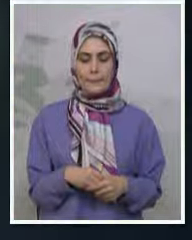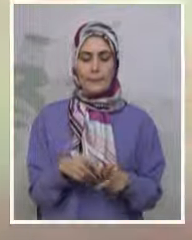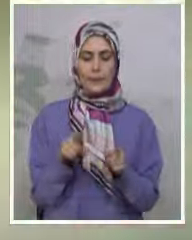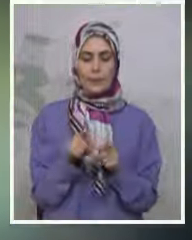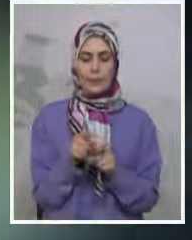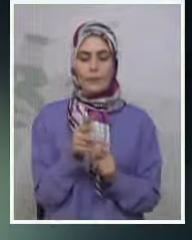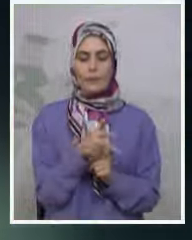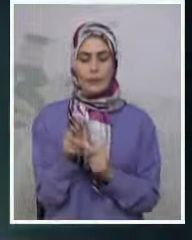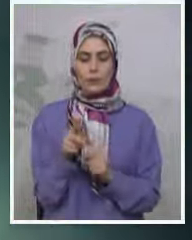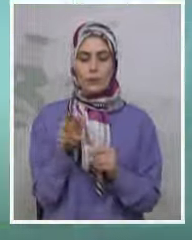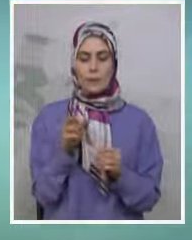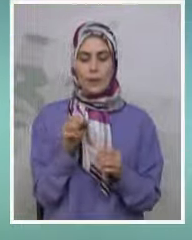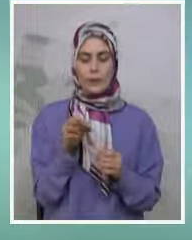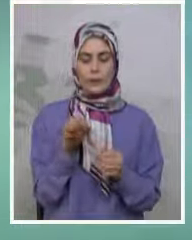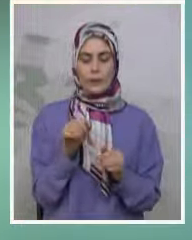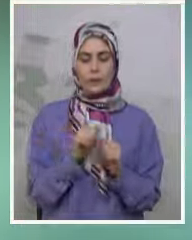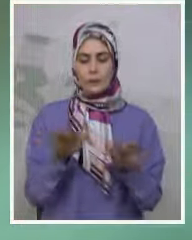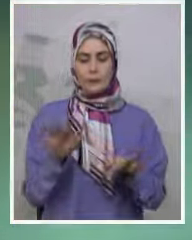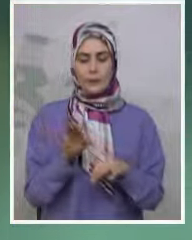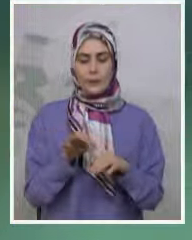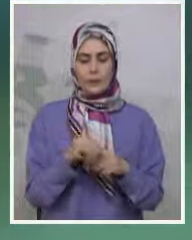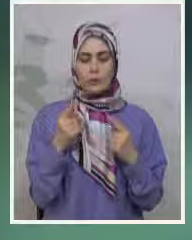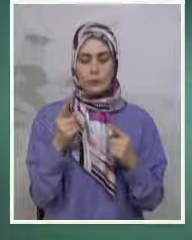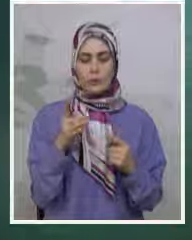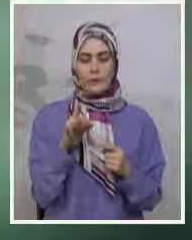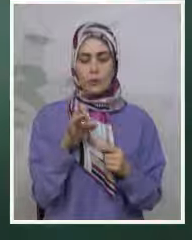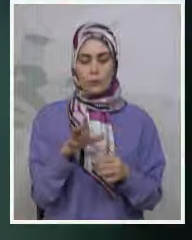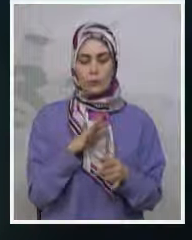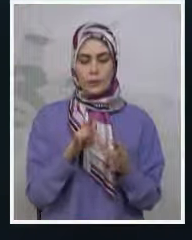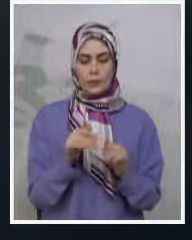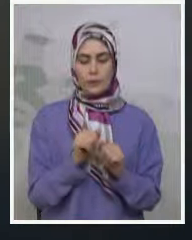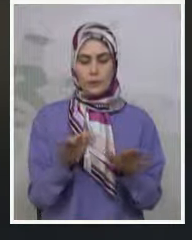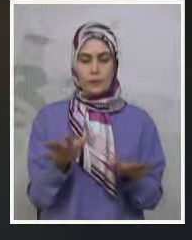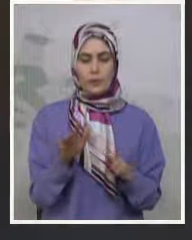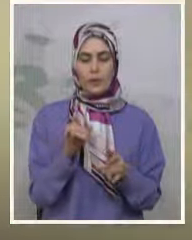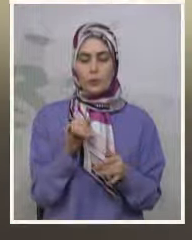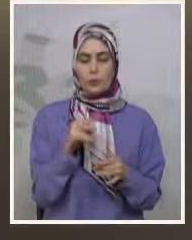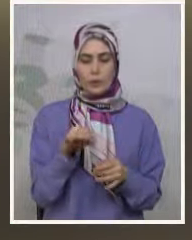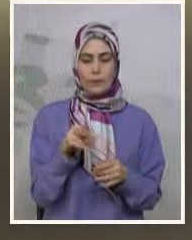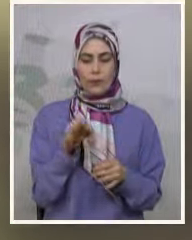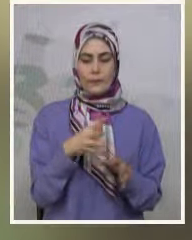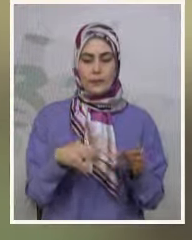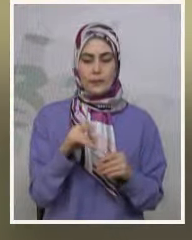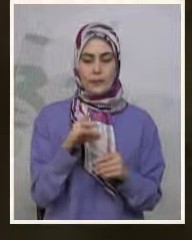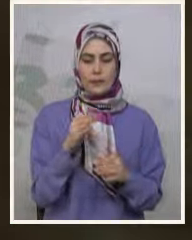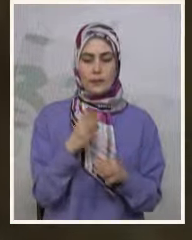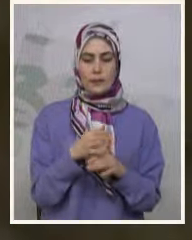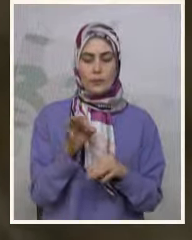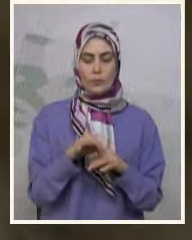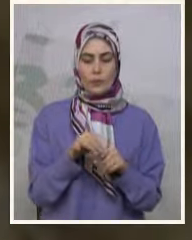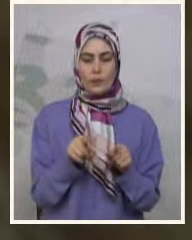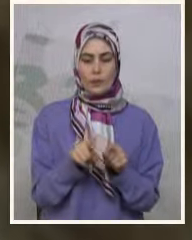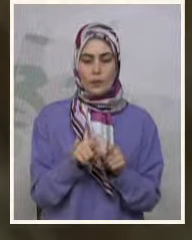Такое видео о массовом заболевании крупнорогатого скота завирусилось на просторах интернета. Неужели по всей стране распространилась вспышка